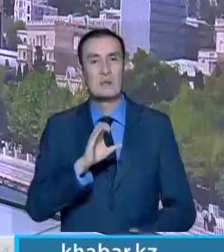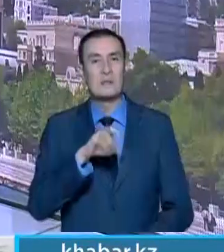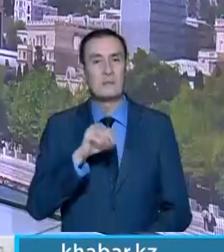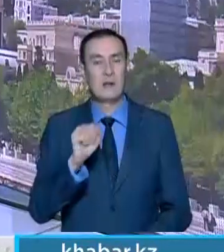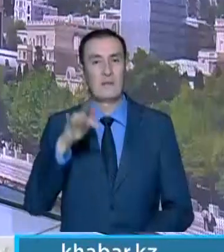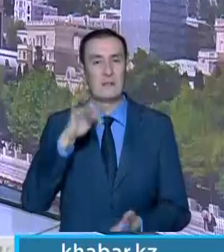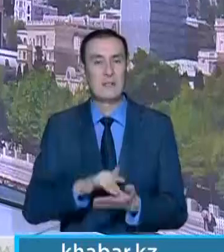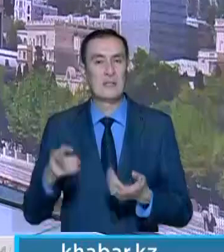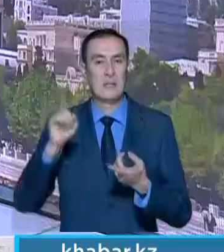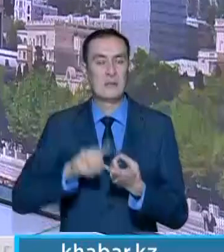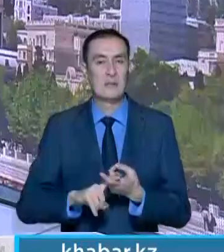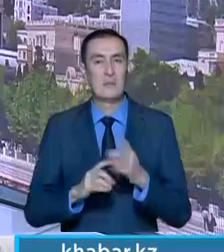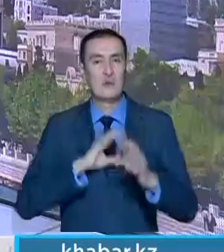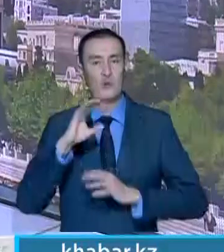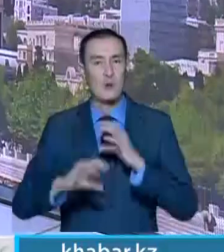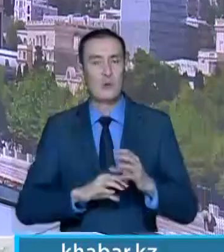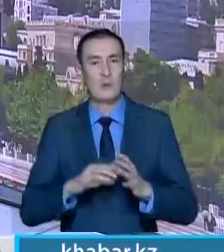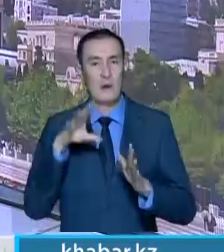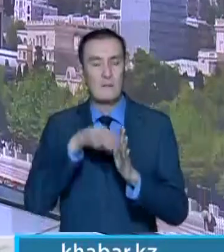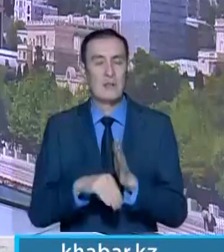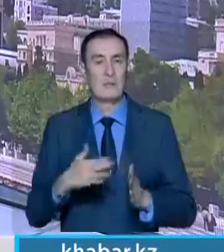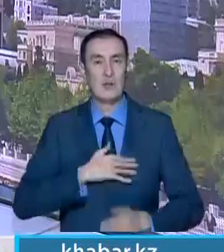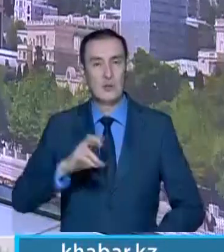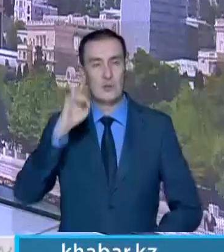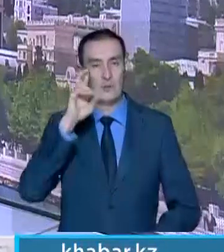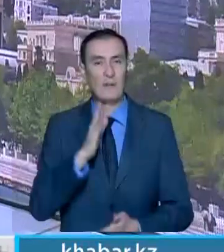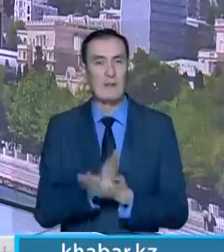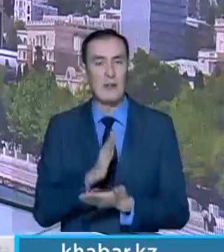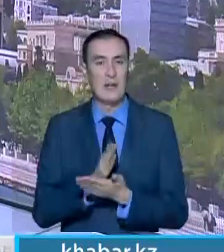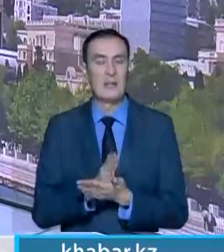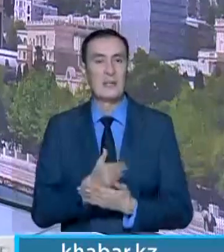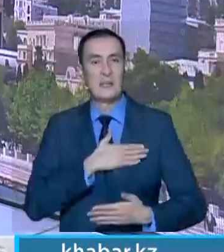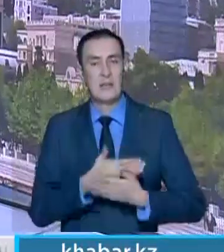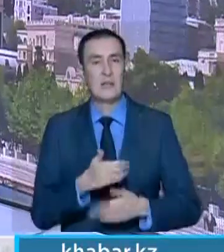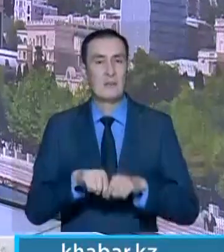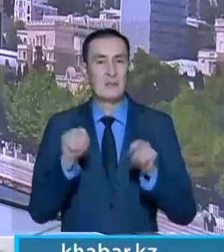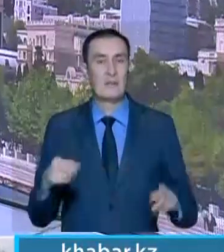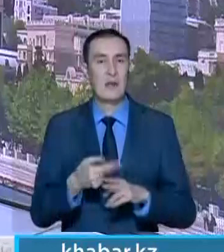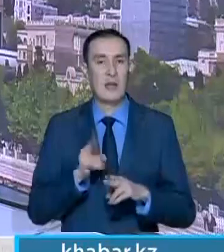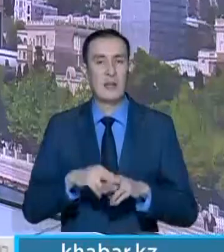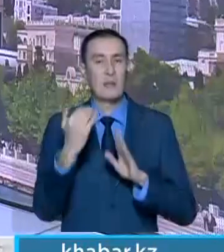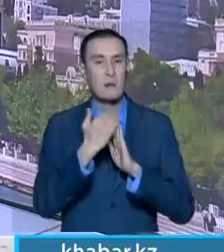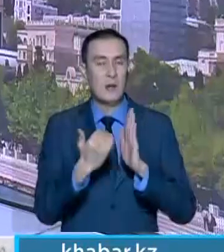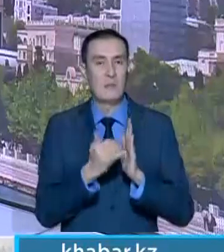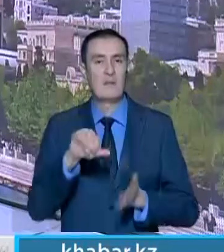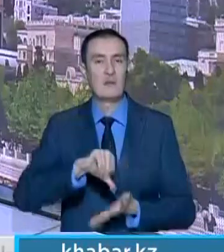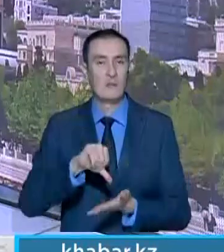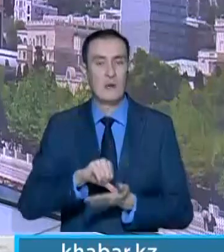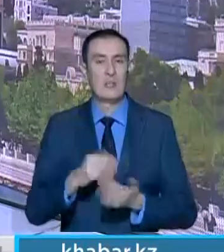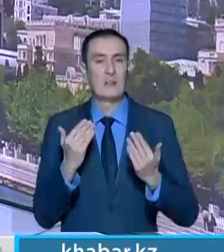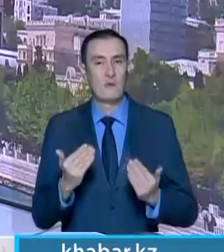центр соединяемости с глобальным охватом. Напомню, наша страна является инициатором создания этой уникальной программы. И выступая